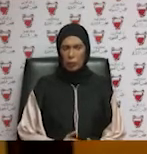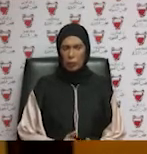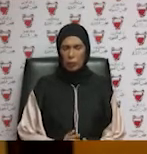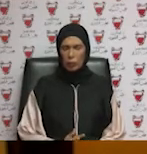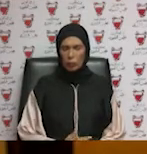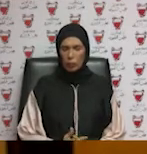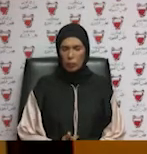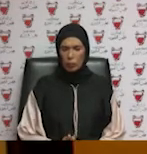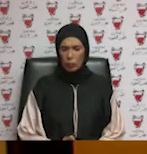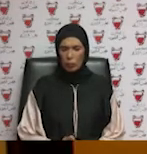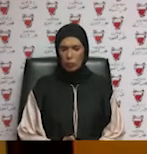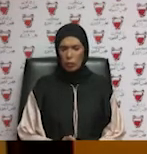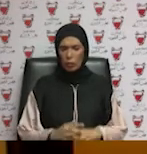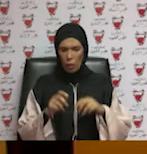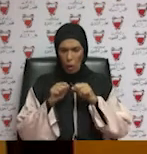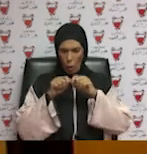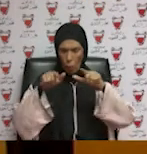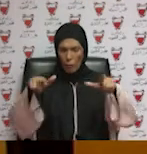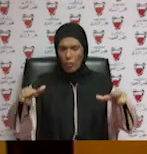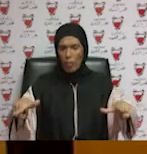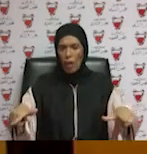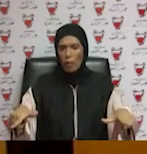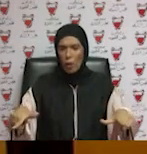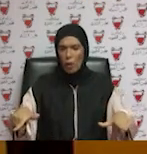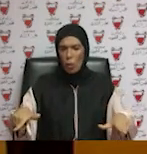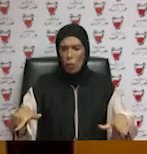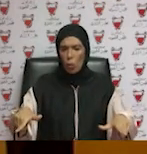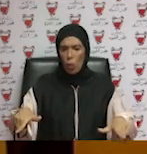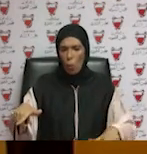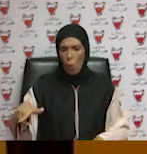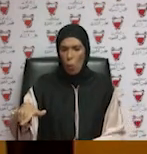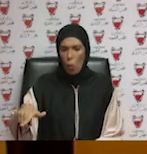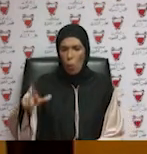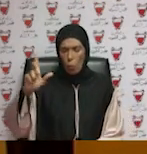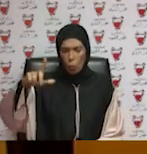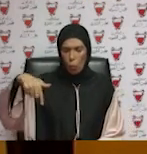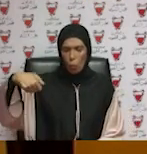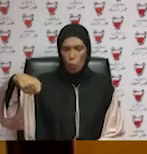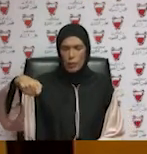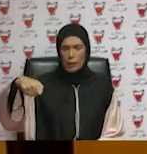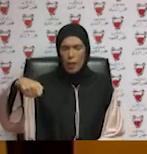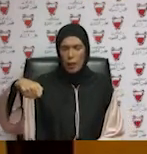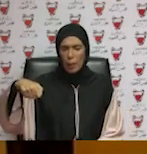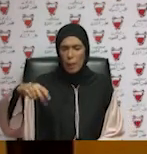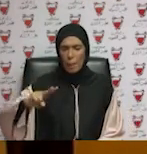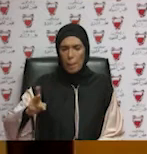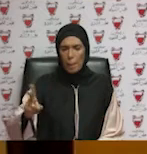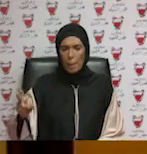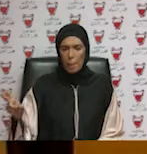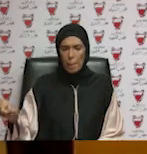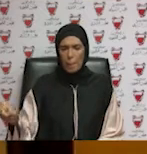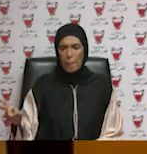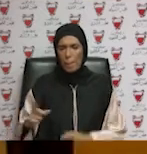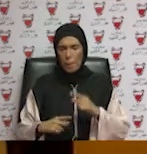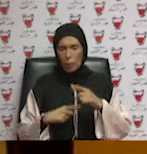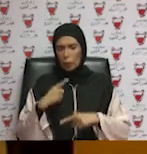معالي الرئيس أن أوضح وجهة نظر الوزارة وأيضا الجهات الحكومية. إحنا طويل العمر لازلنا